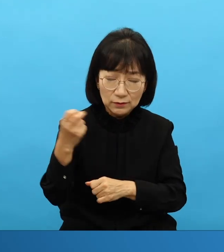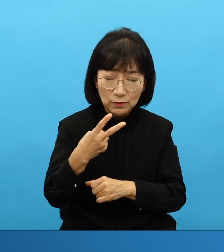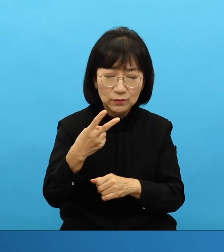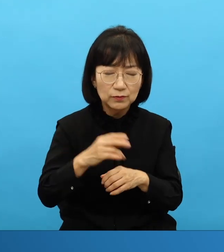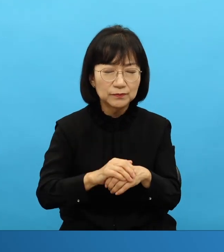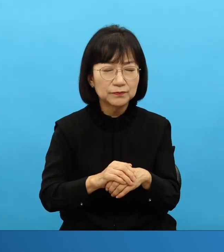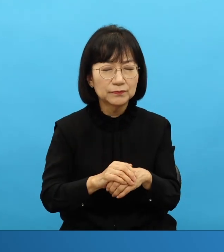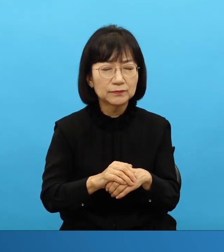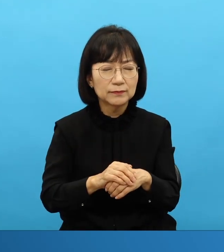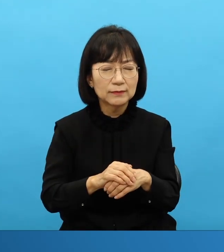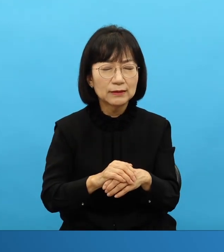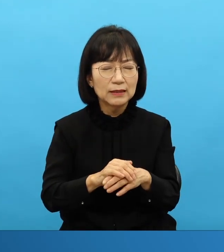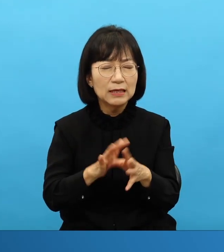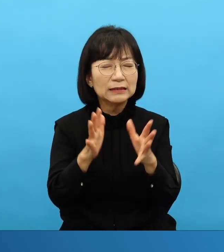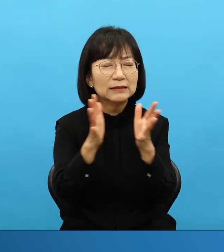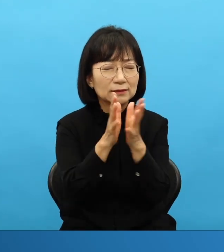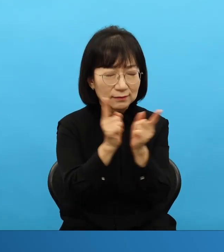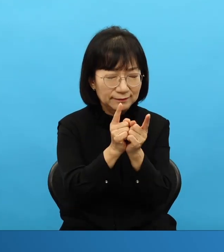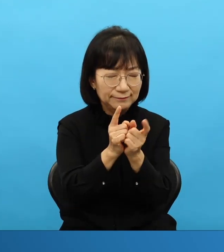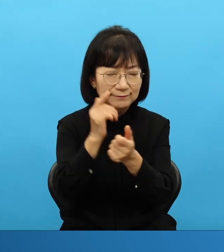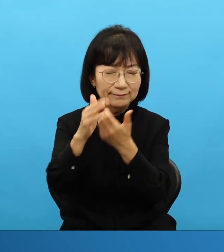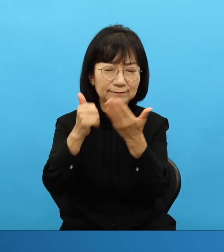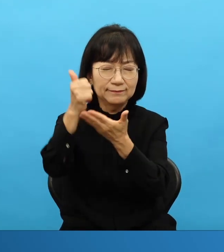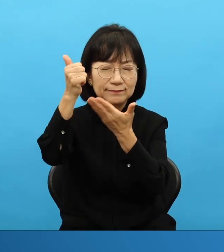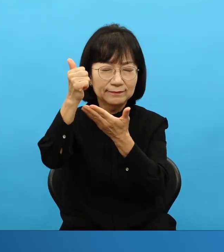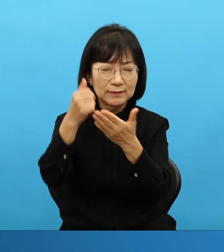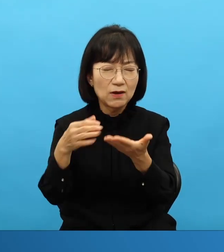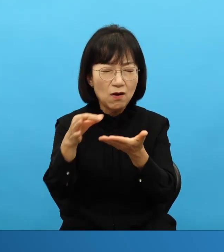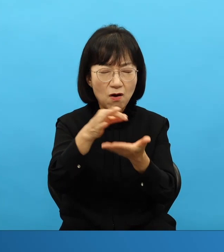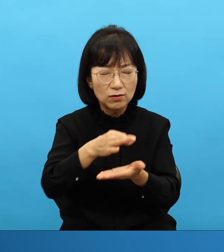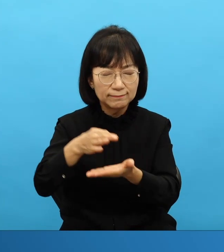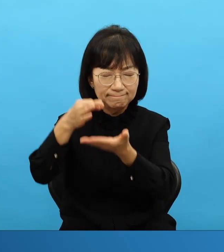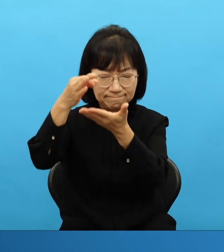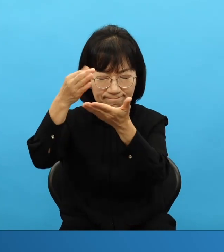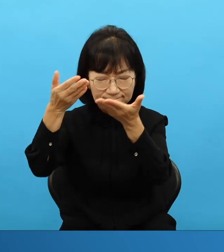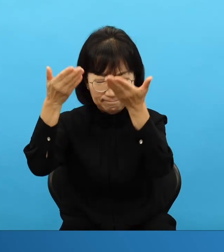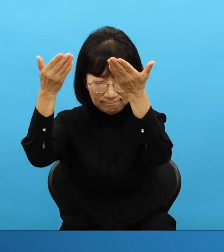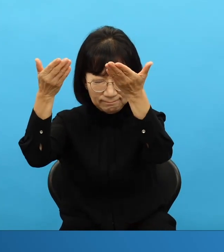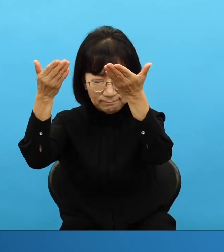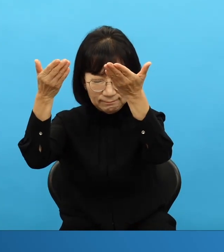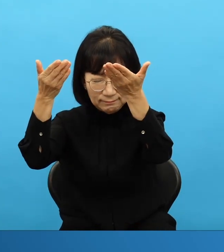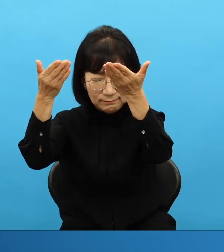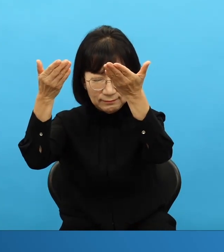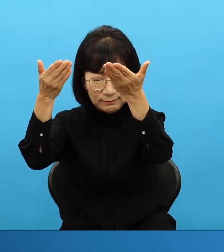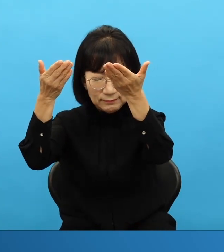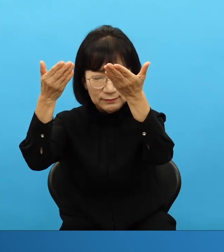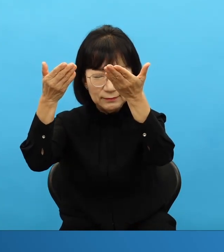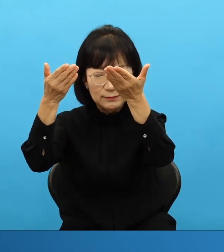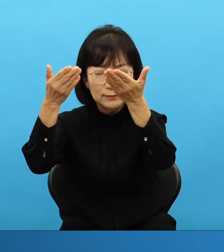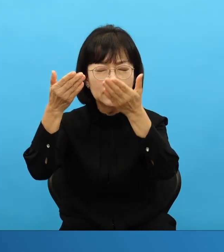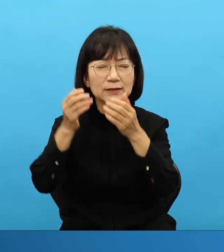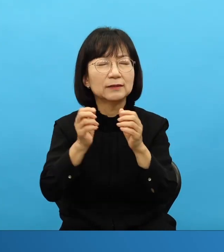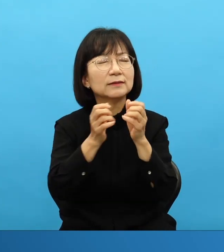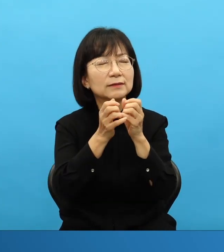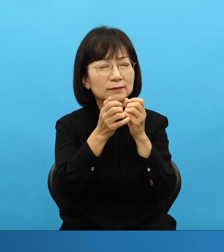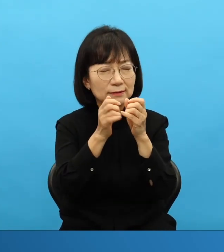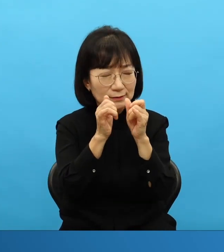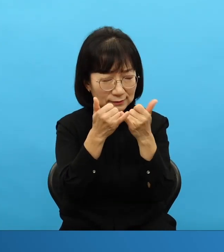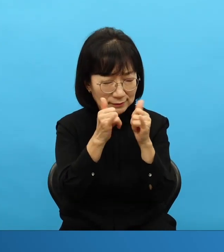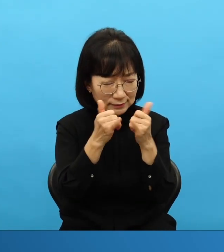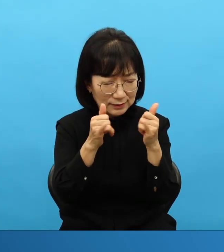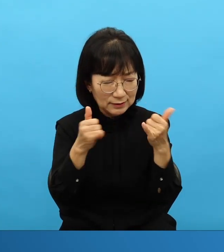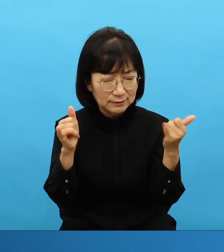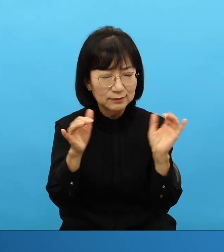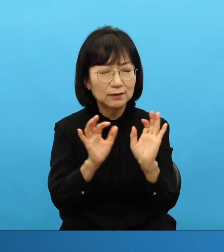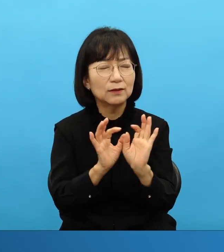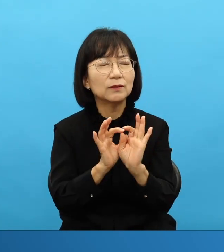하나님 앞에 헌금을 드린 하나님의 사람 이 사람들을 통하여 并且亲